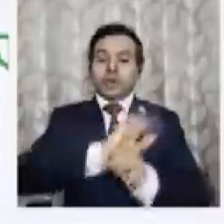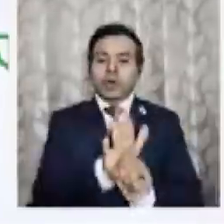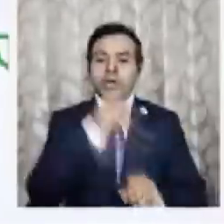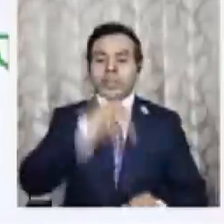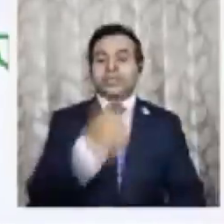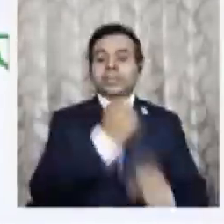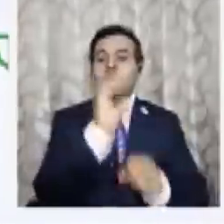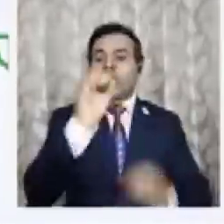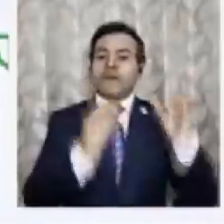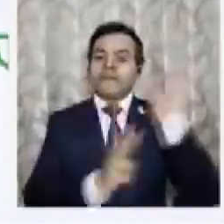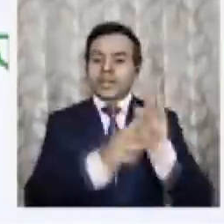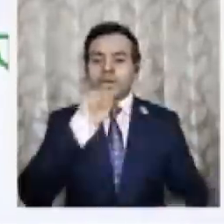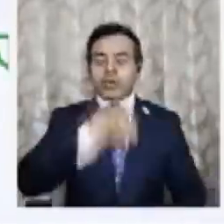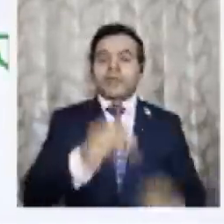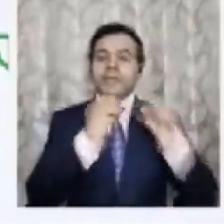www.dghs.gov.bd এবং